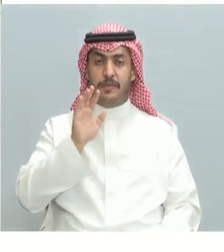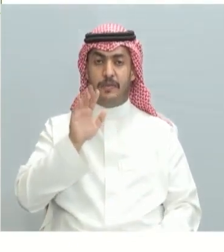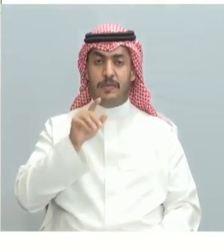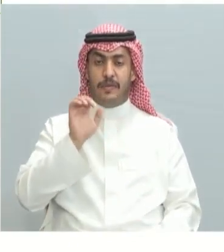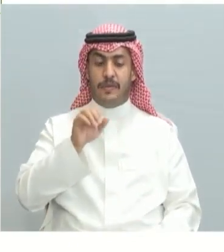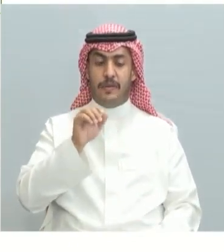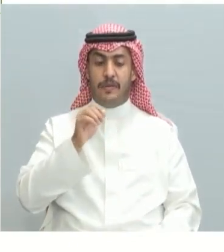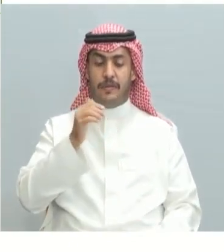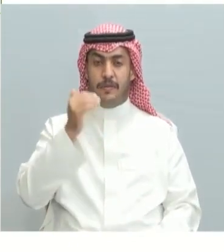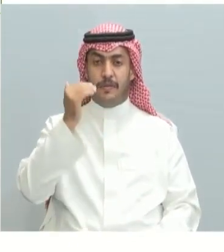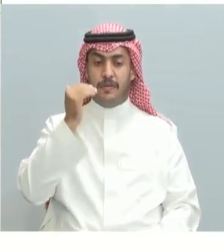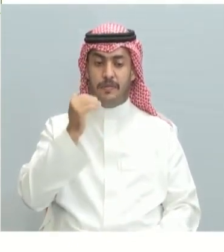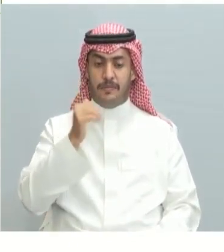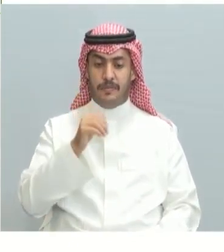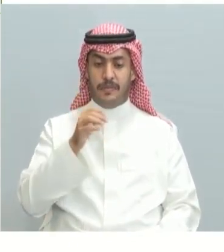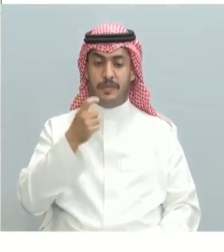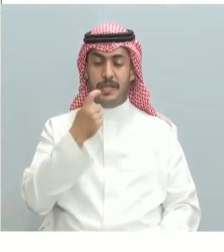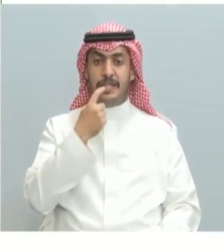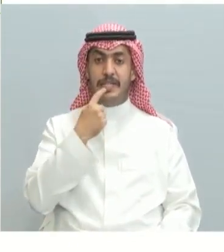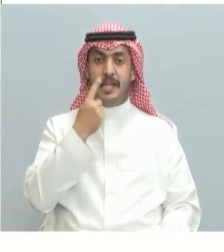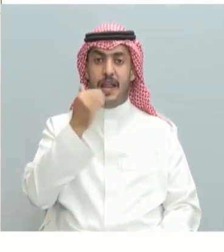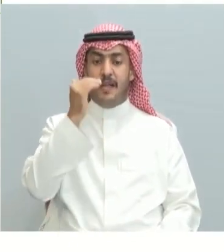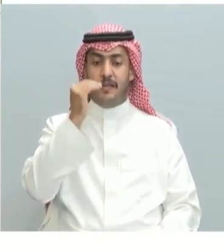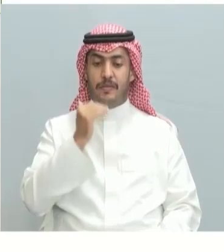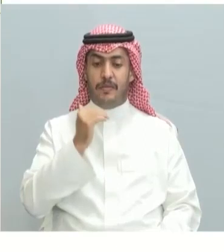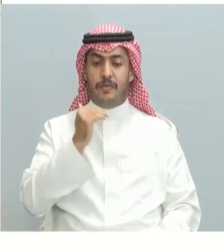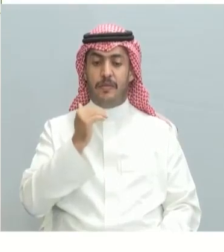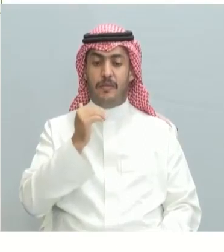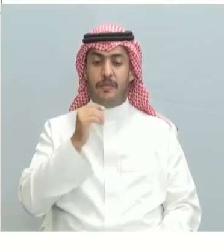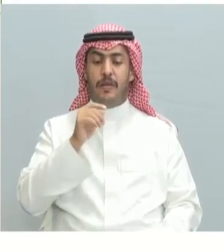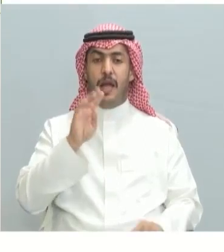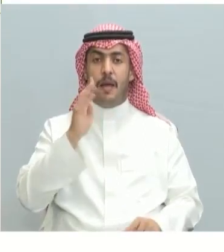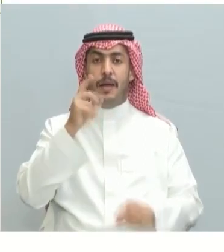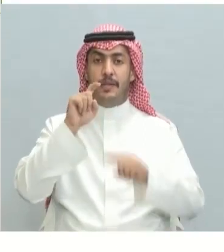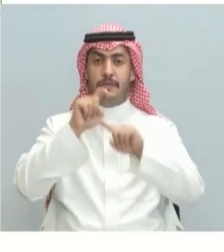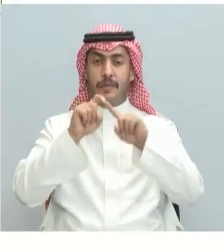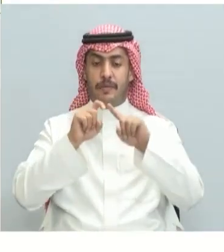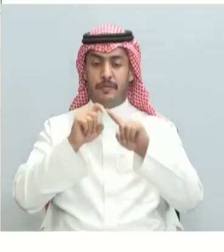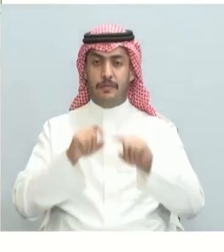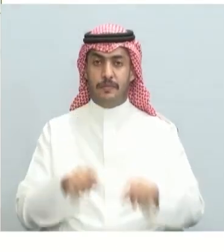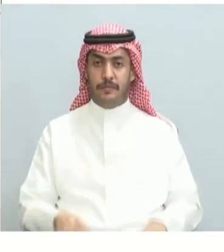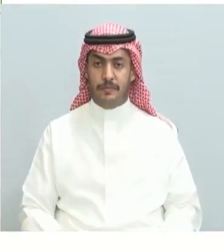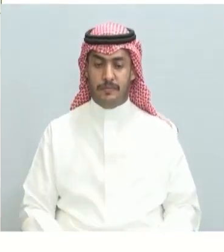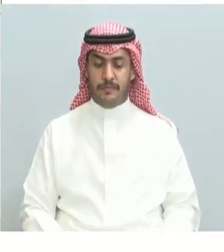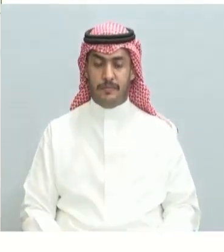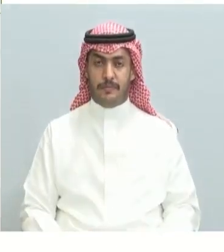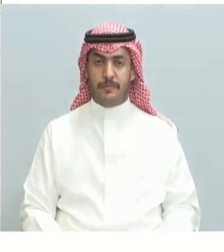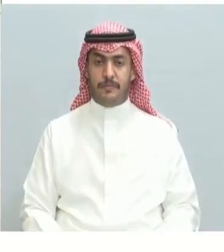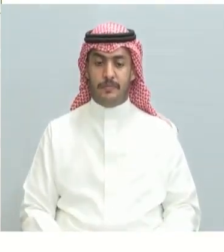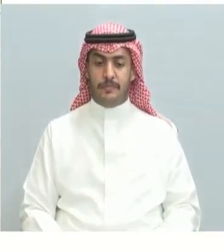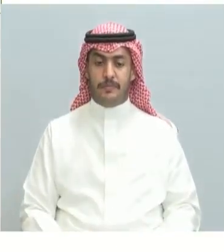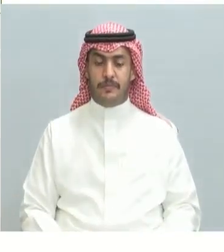خلال اقل من عام عائد بنسبه 14% نرى هنا